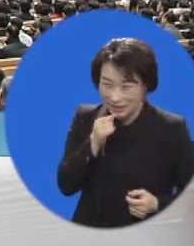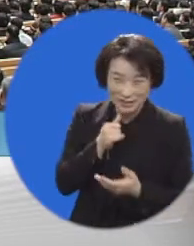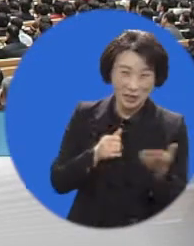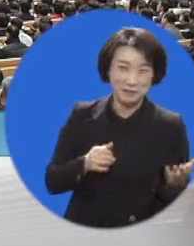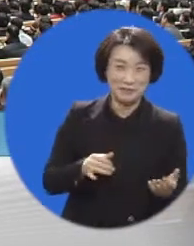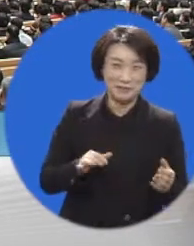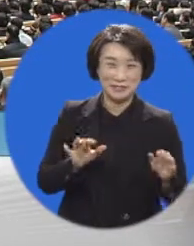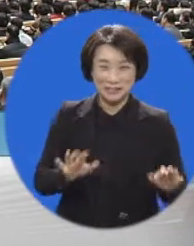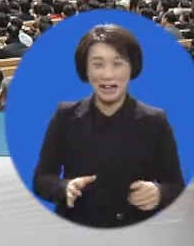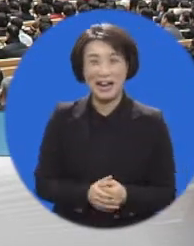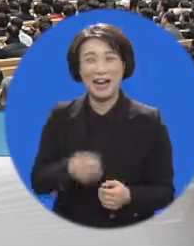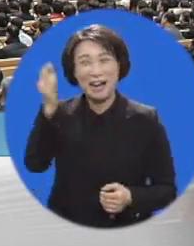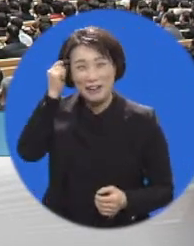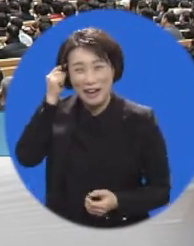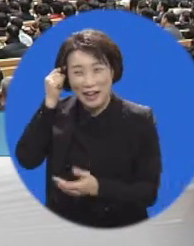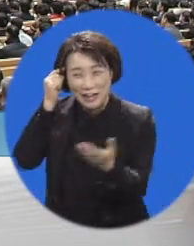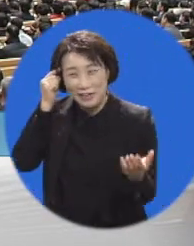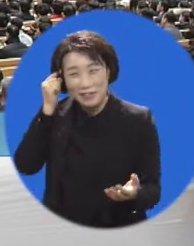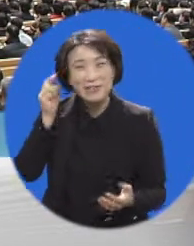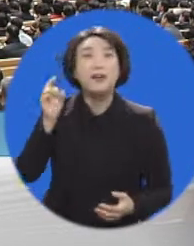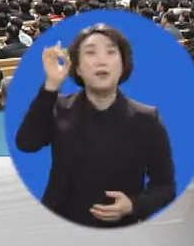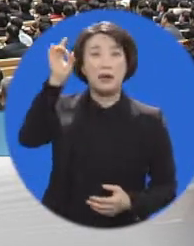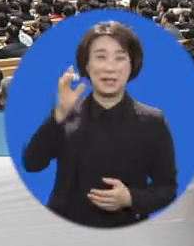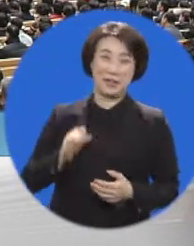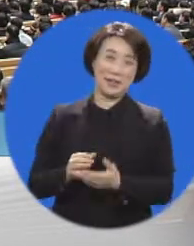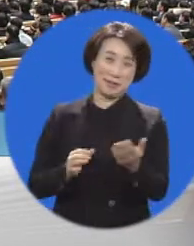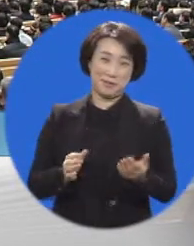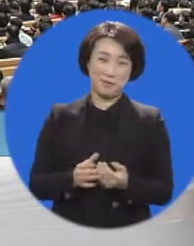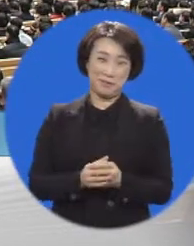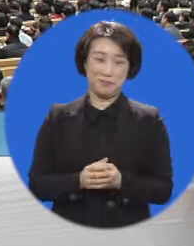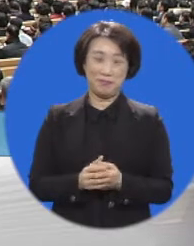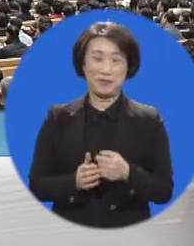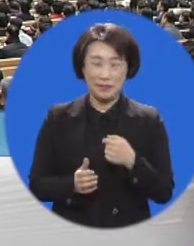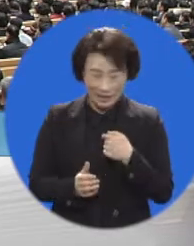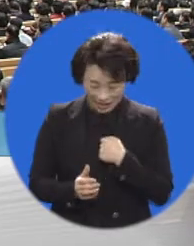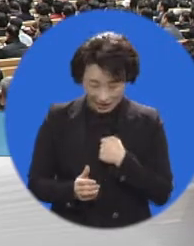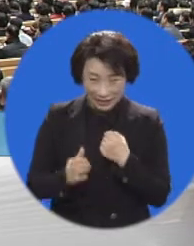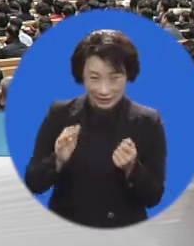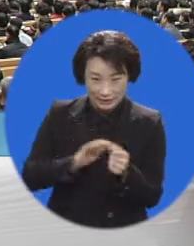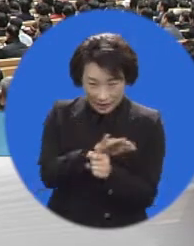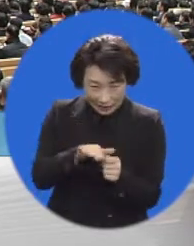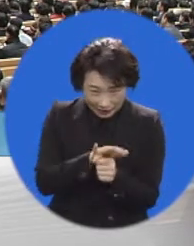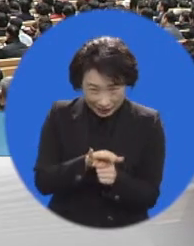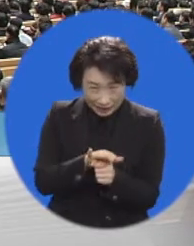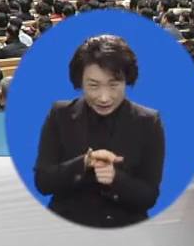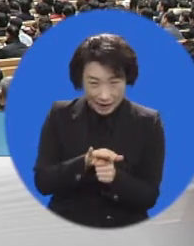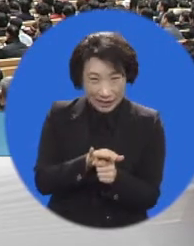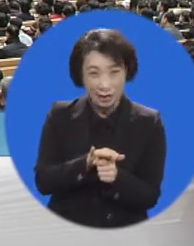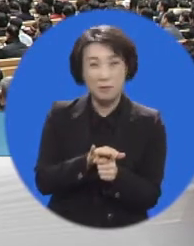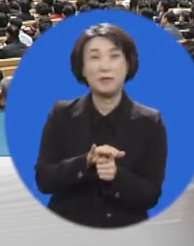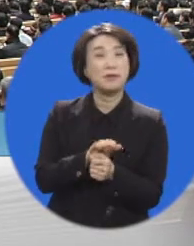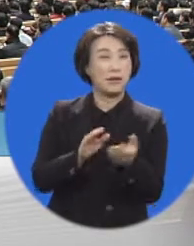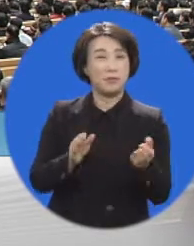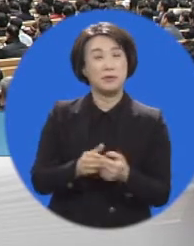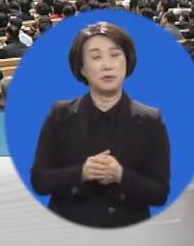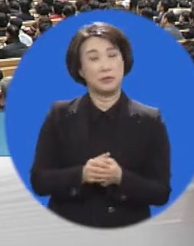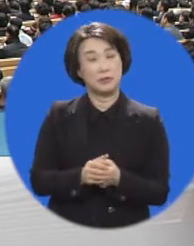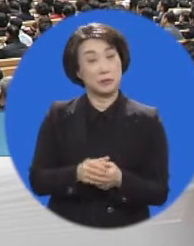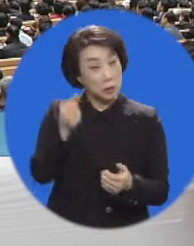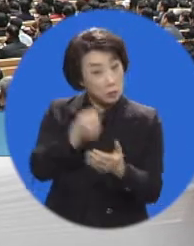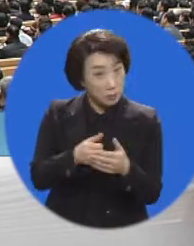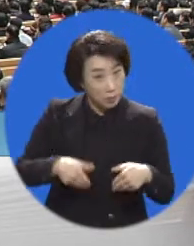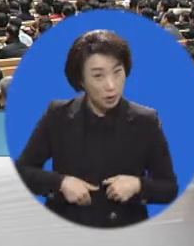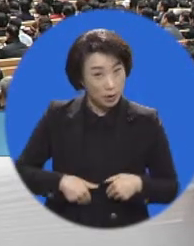왜 그러느냐? 원래부터 내가 사랑해야 되겠다. 그치. 우리